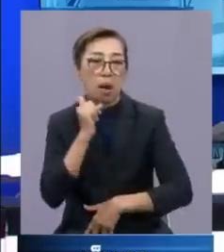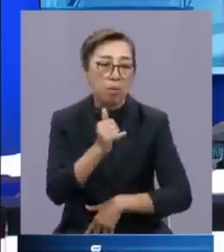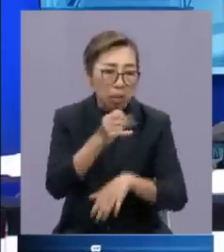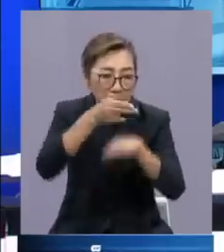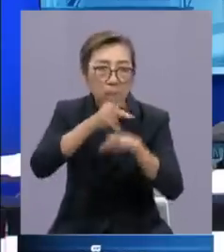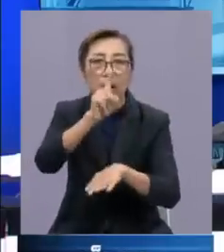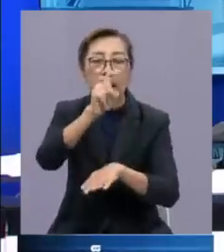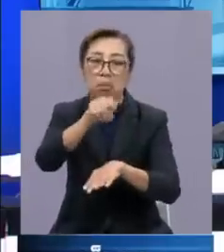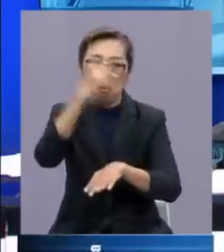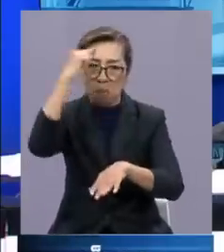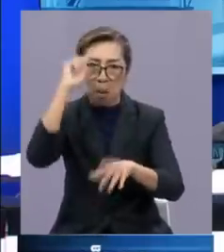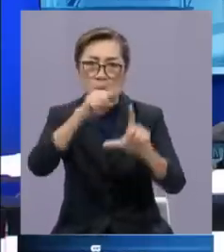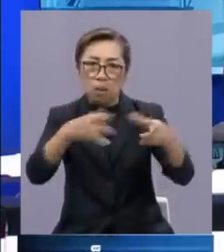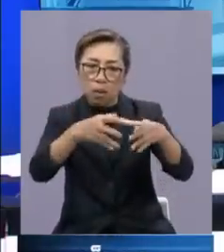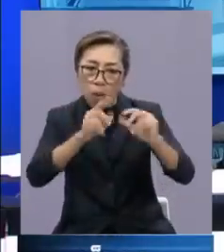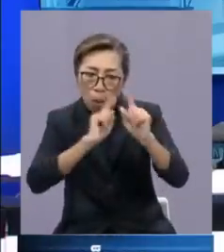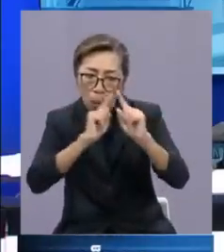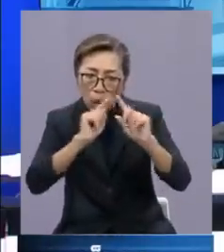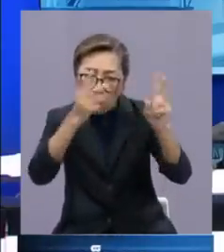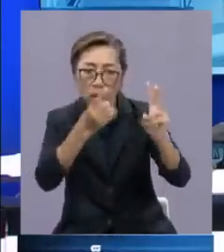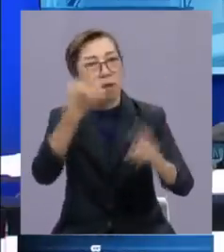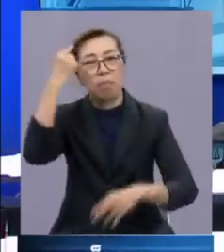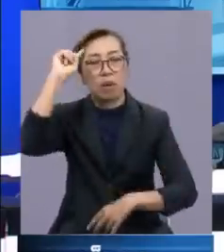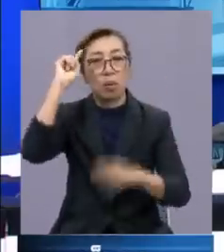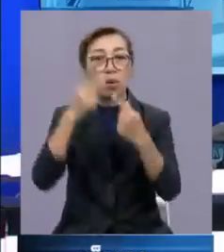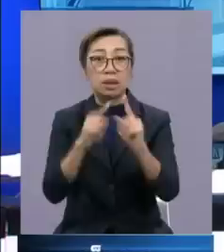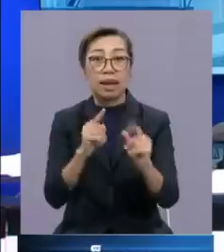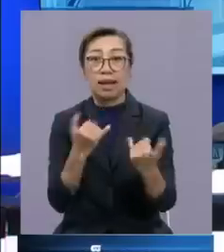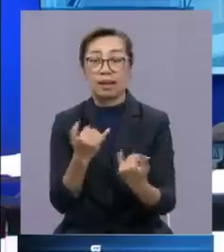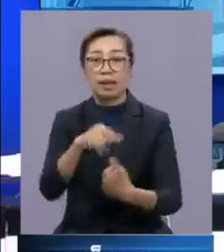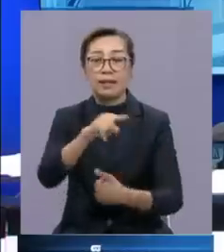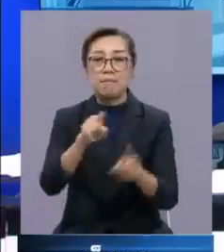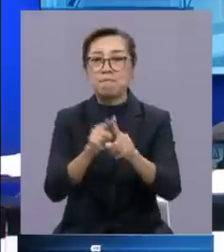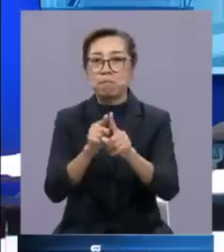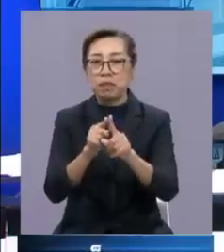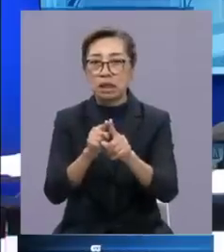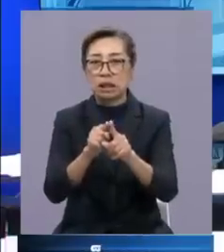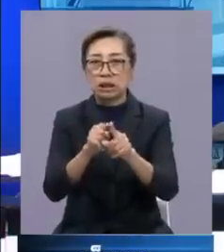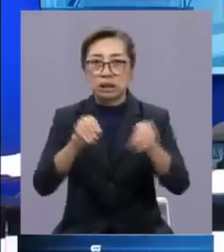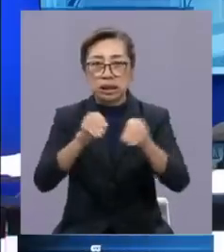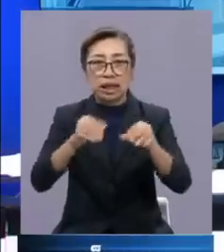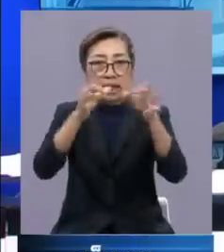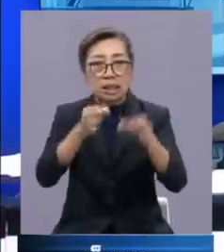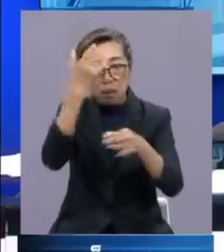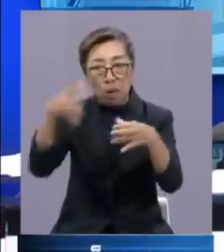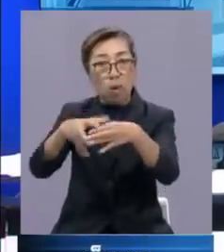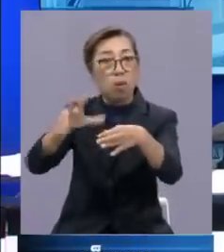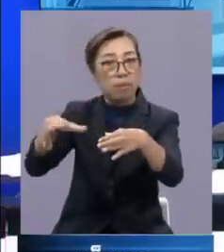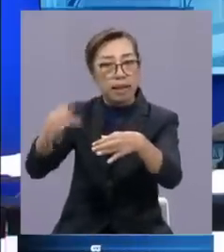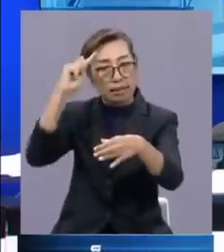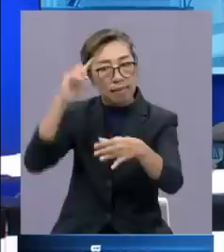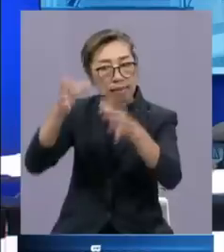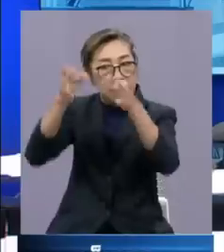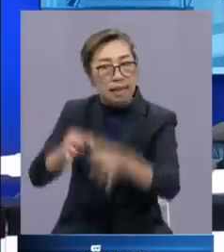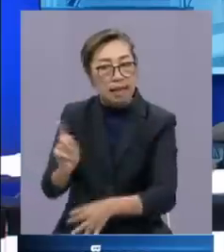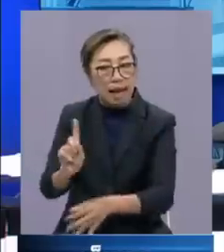ามีการพูดคุยถึงประเด็นอะไรบ้างแต่ณตอนนี้เนี่ยมันเป็นจุดของการตัดสินใจโดยเฉพาะเพื่อไทยจะตัดสินใจอย่าง